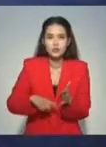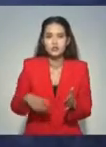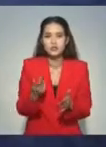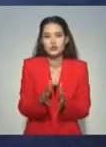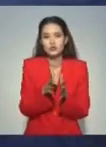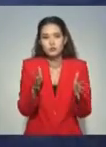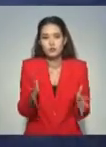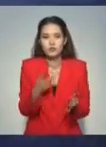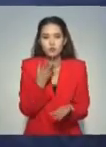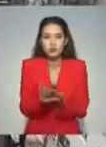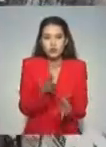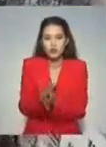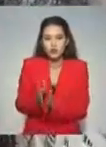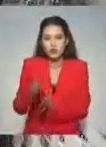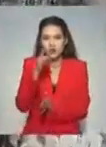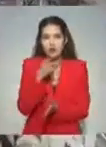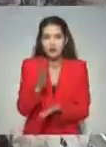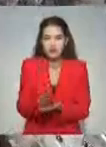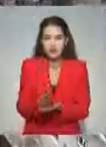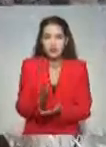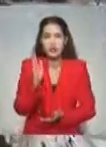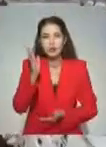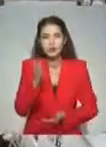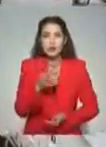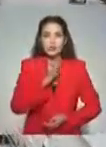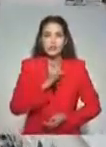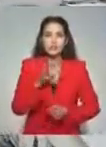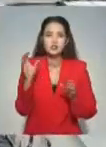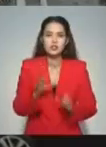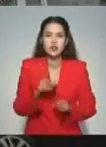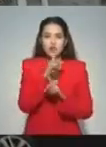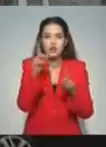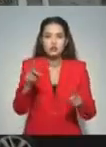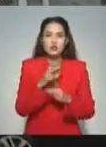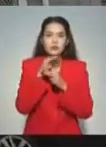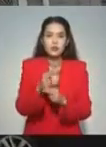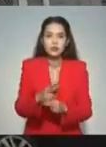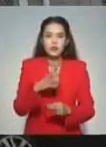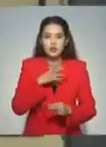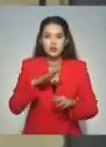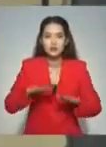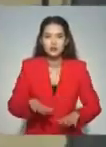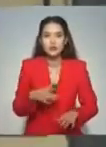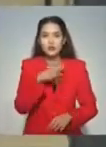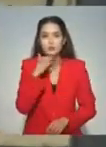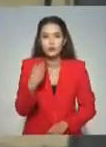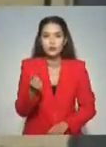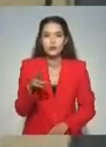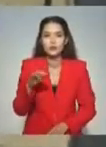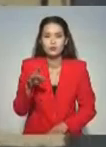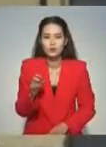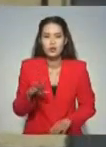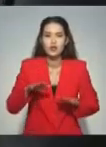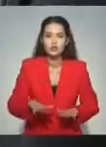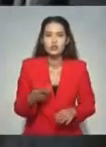производителей ремонтировались только в Казахстане. Старшему поколению глава государства уделил особое внимание. В беседе со столетним ветераном Иваном